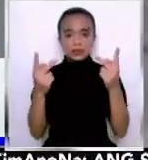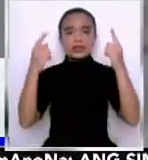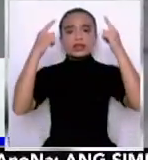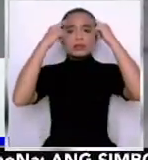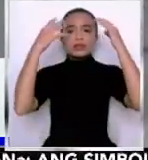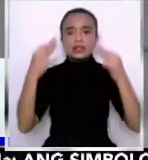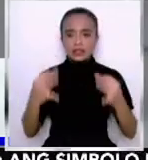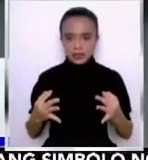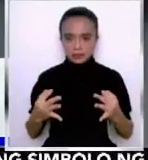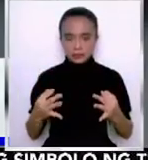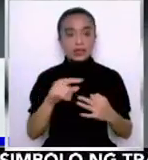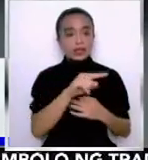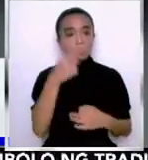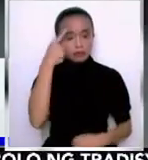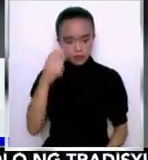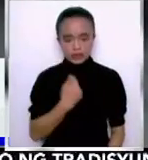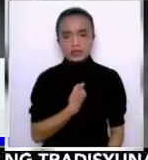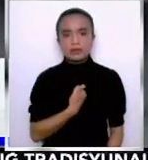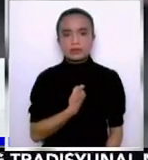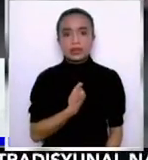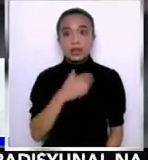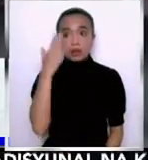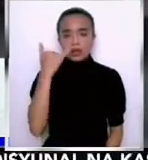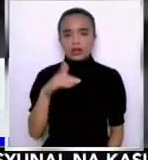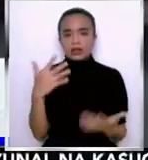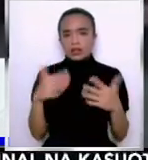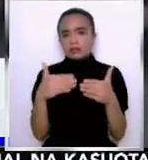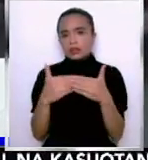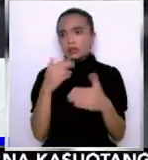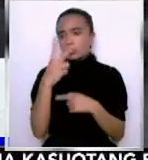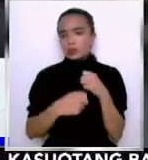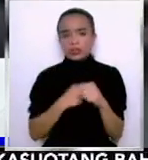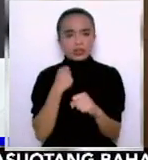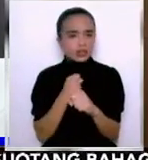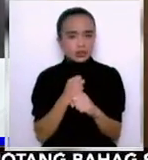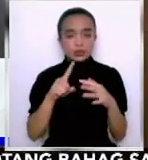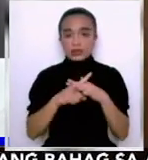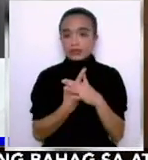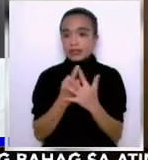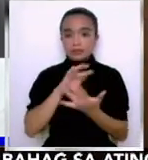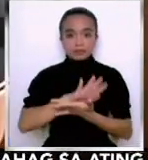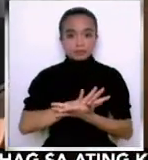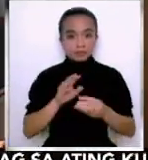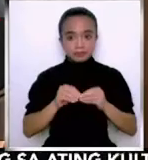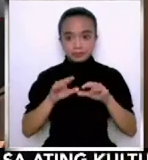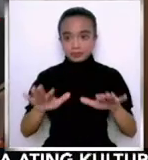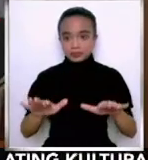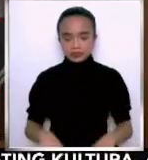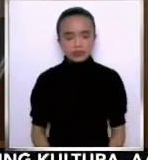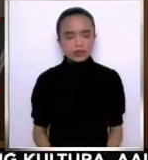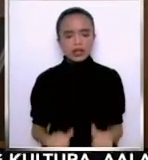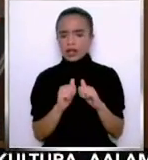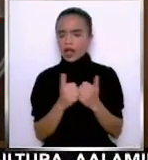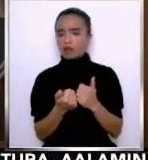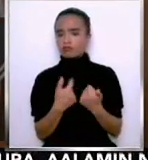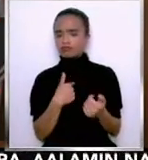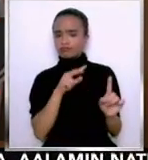kanilang sarili matapos ang mahigit sa 2 taon mula nang magsimula ang pandemya. From how I see things, Gwen and